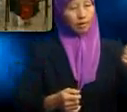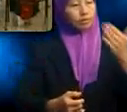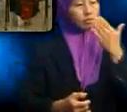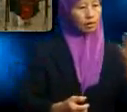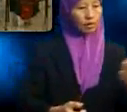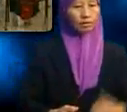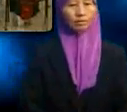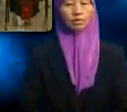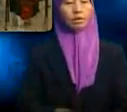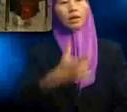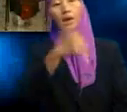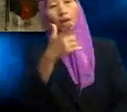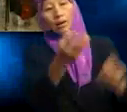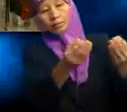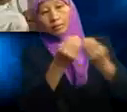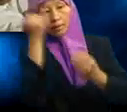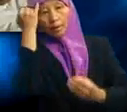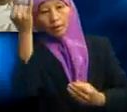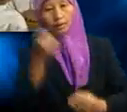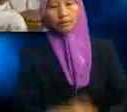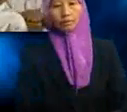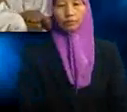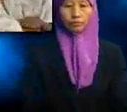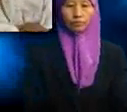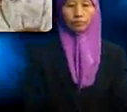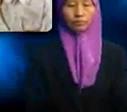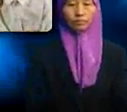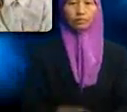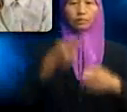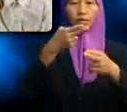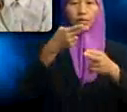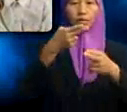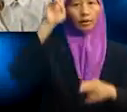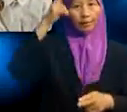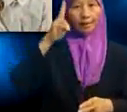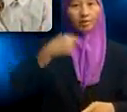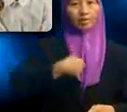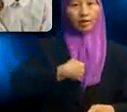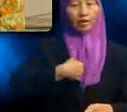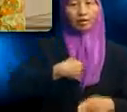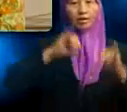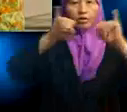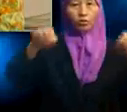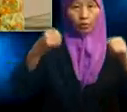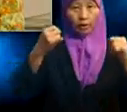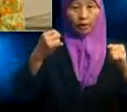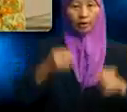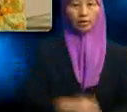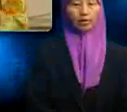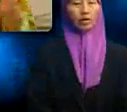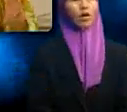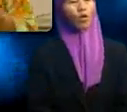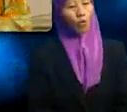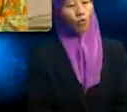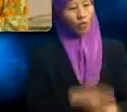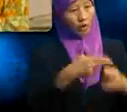Baik, ada lagi yang boleh beri pendapat? Ya, pasti. Nama pakcik saya Jumaat, Ustazah. Oh, nama pakcik kamu